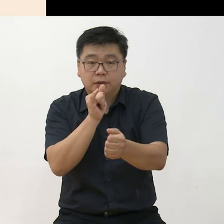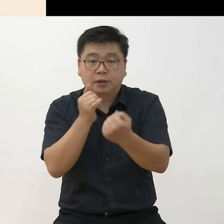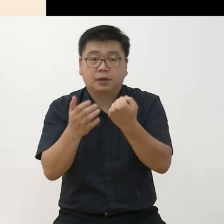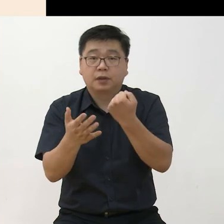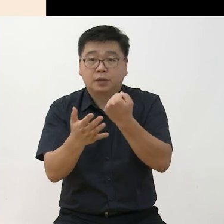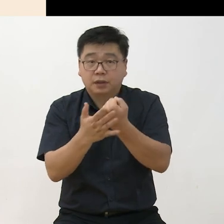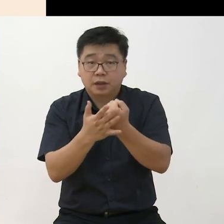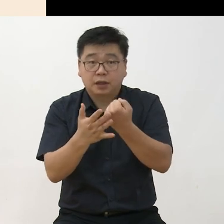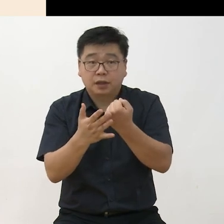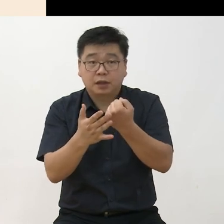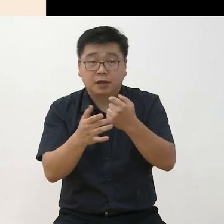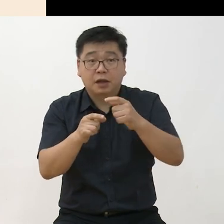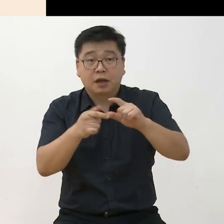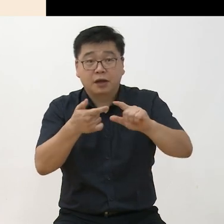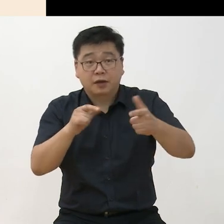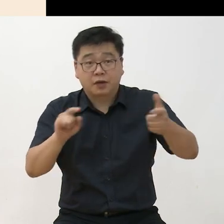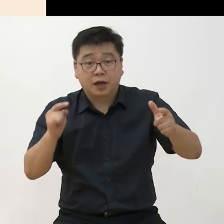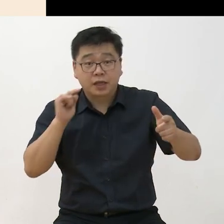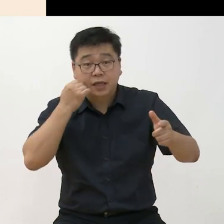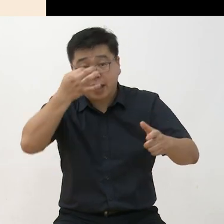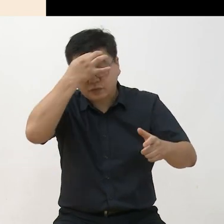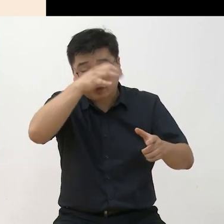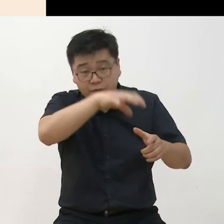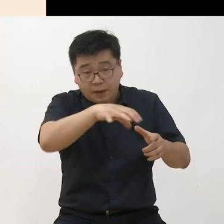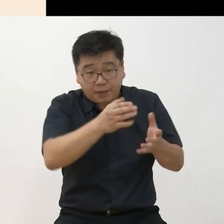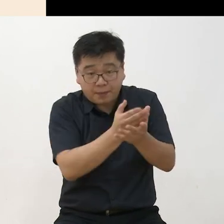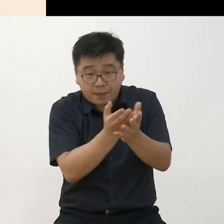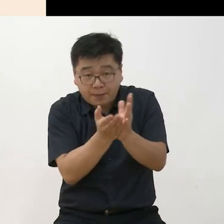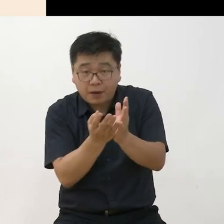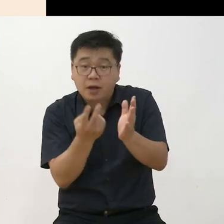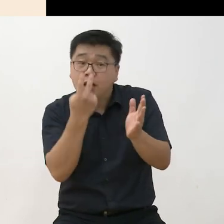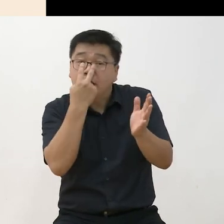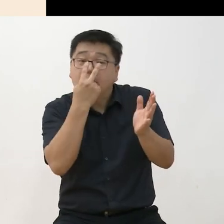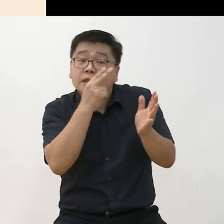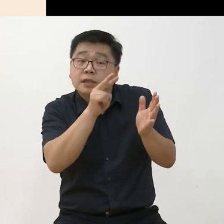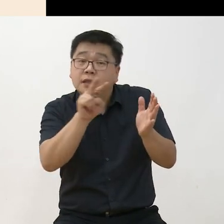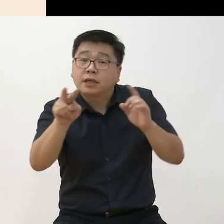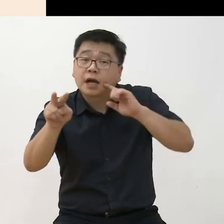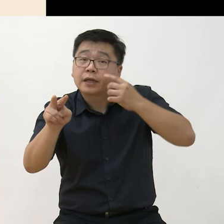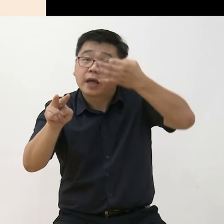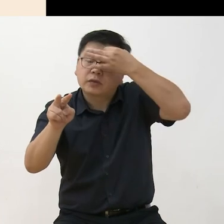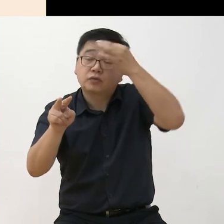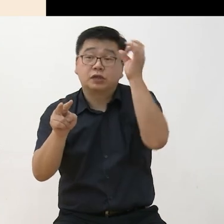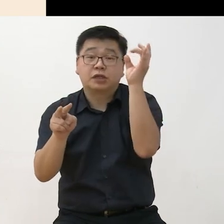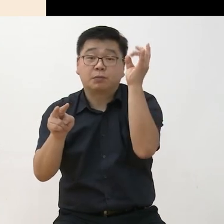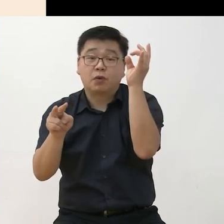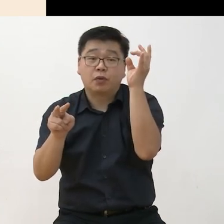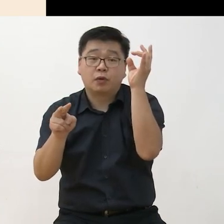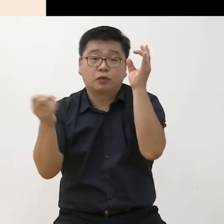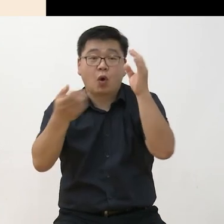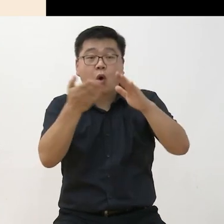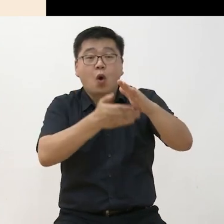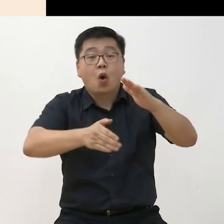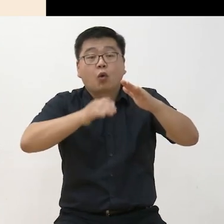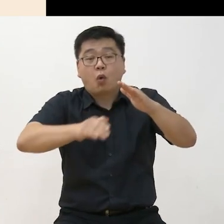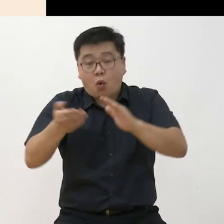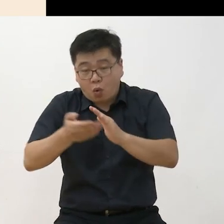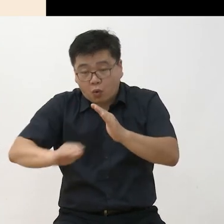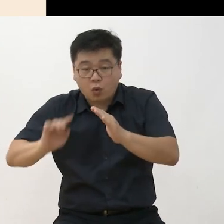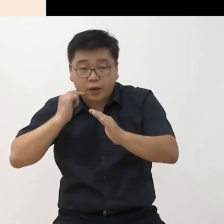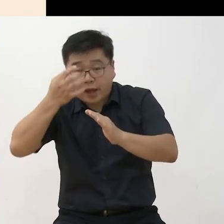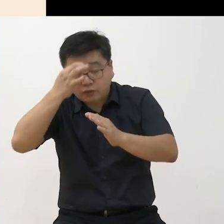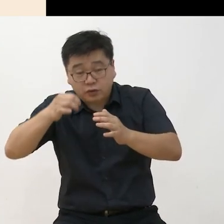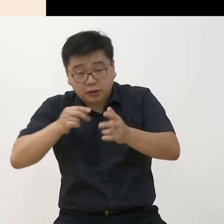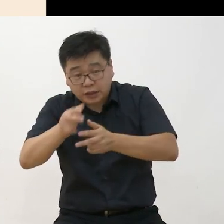그래서 이제 뭐 다양한 예술 장르라던가, 물론 좀 시각예술을 기본으로 해서 이제 공공미술 사업들이 포함이